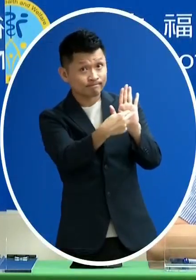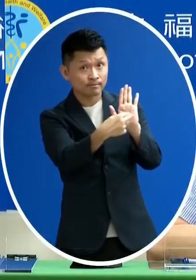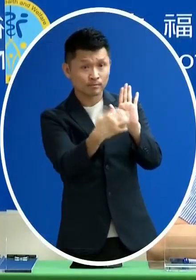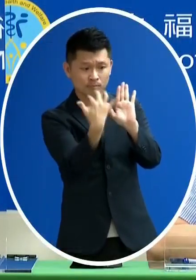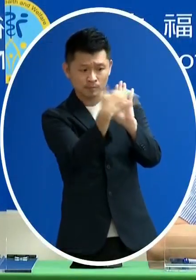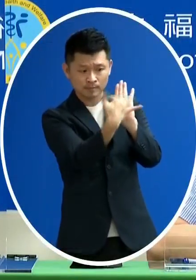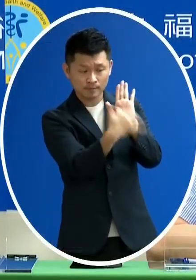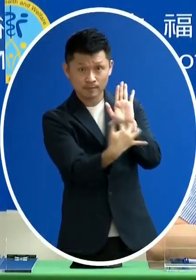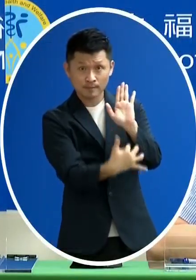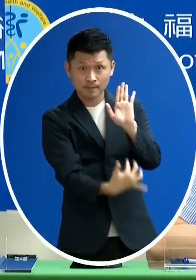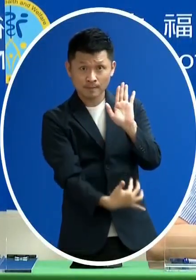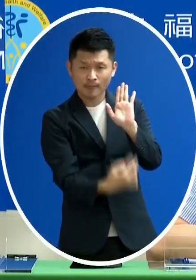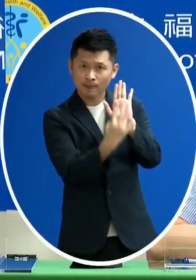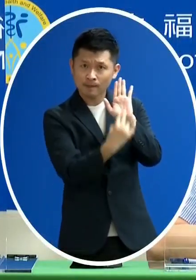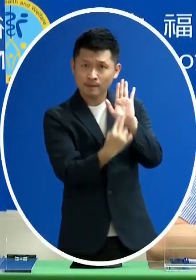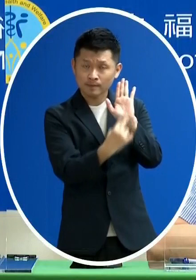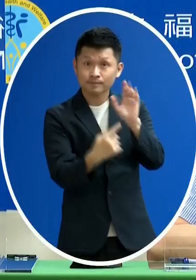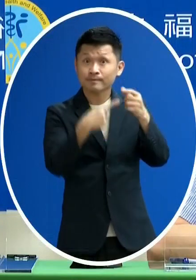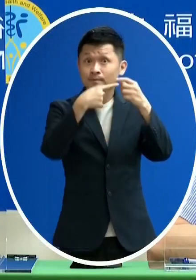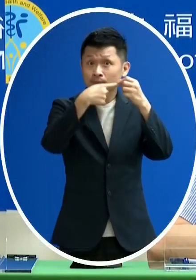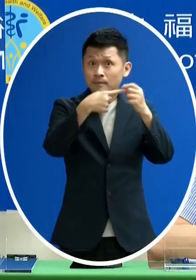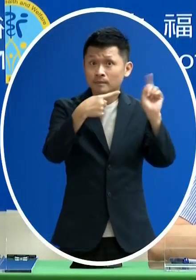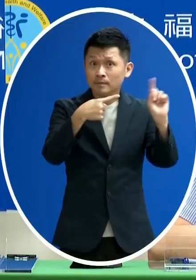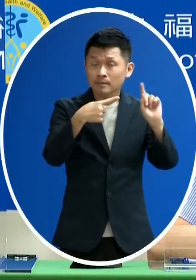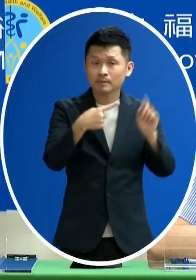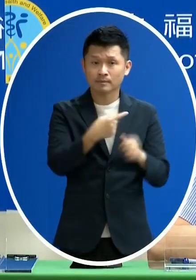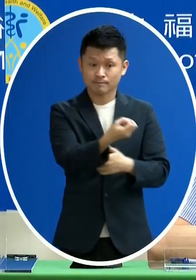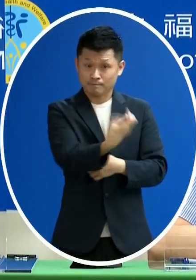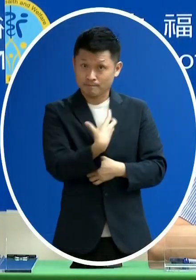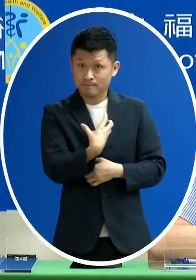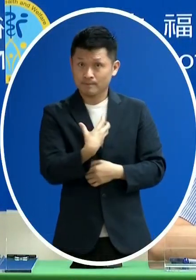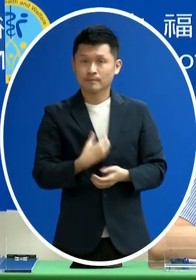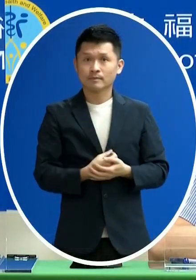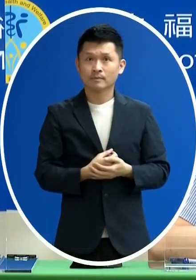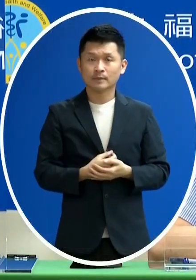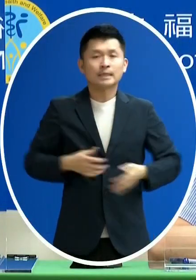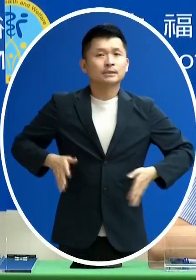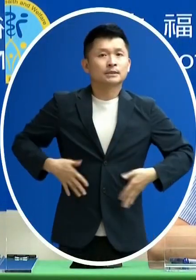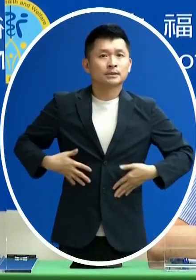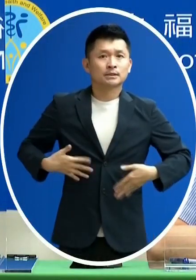的部分，说明函的第一项，它告诉我们的是一个